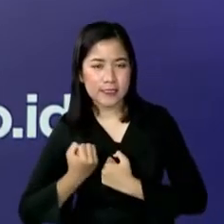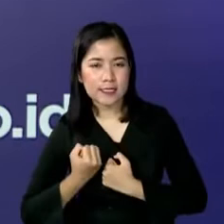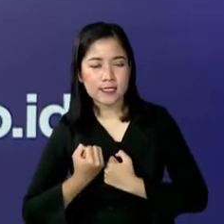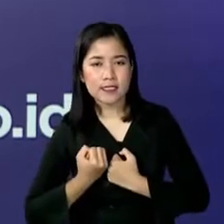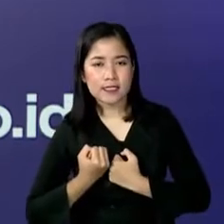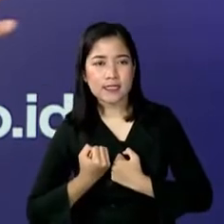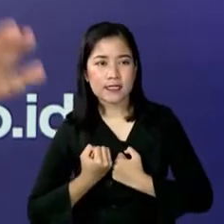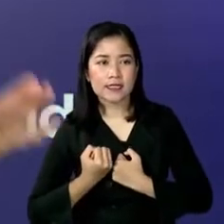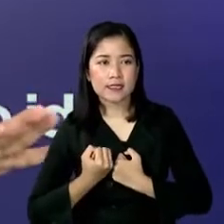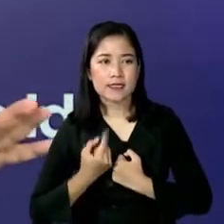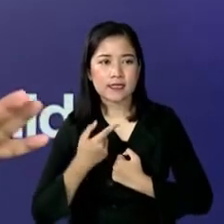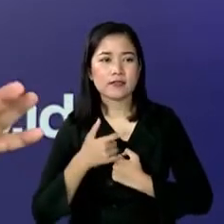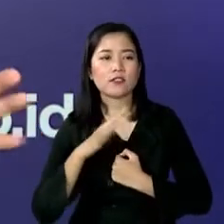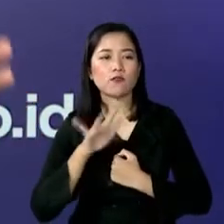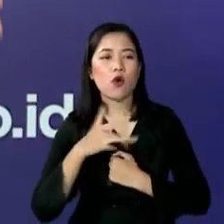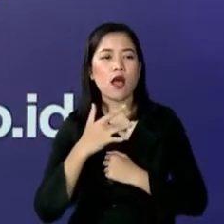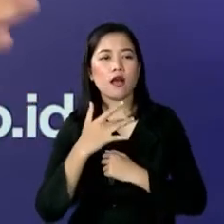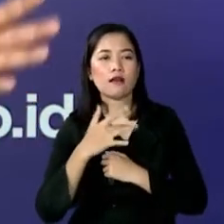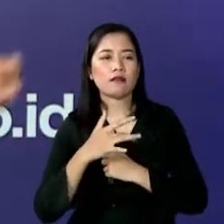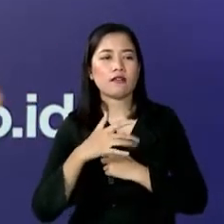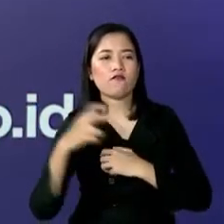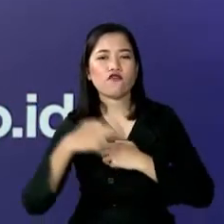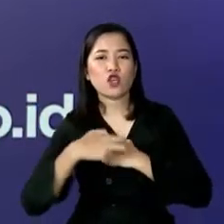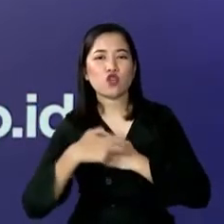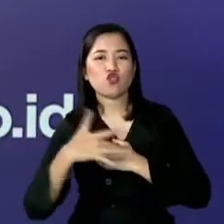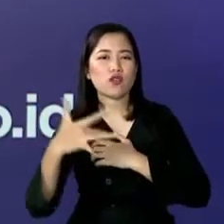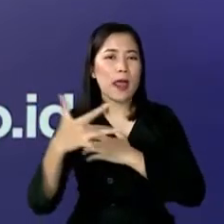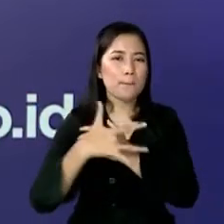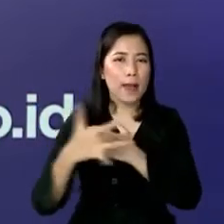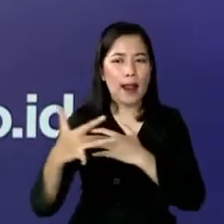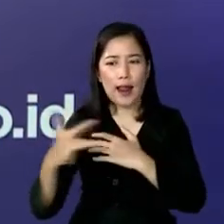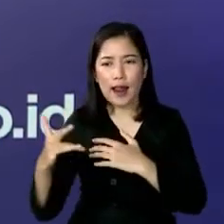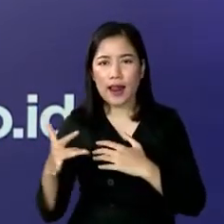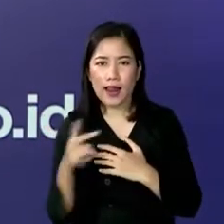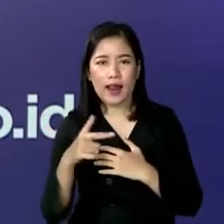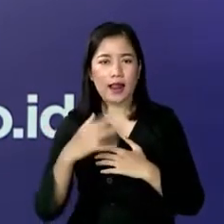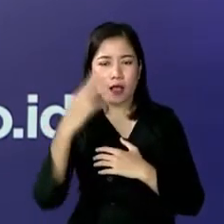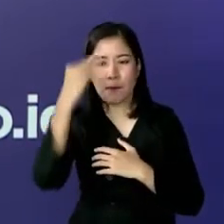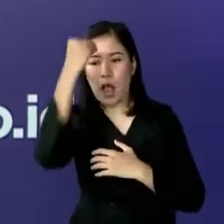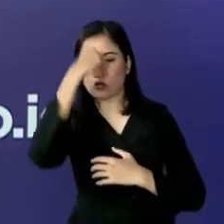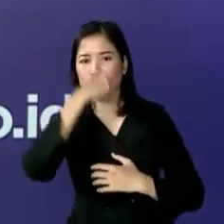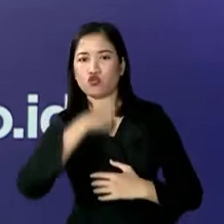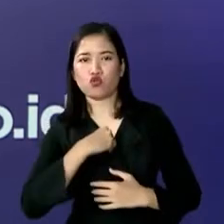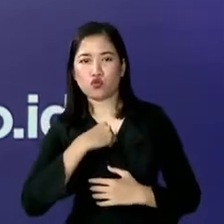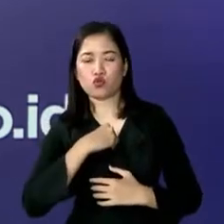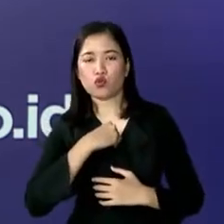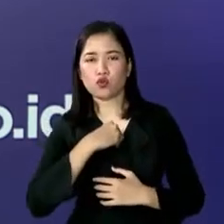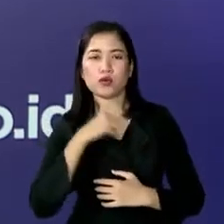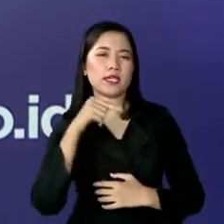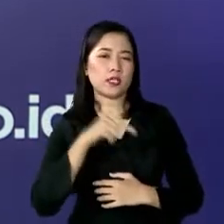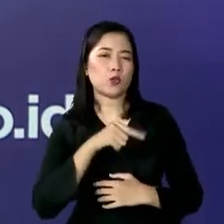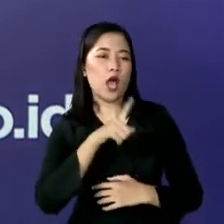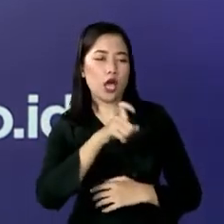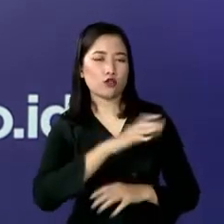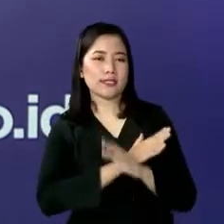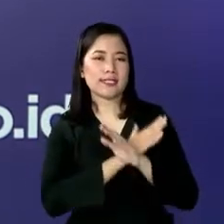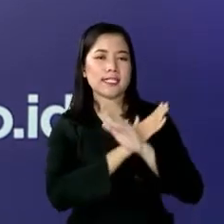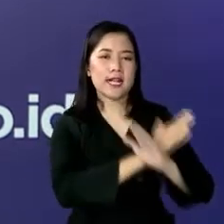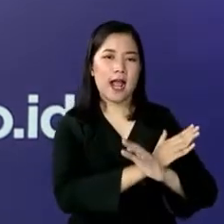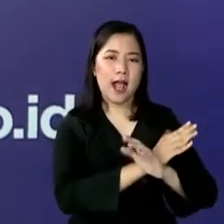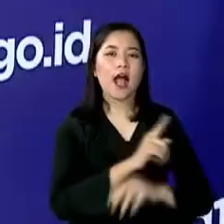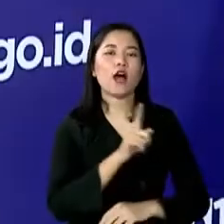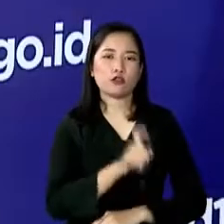daripada menempelnya virus pada tangan kita kemudian masuk ke dalam muka kita itu yang harus kita cegah